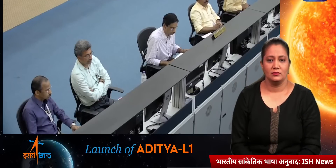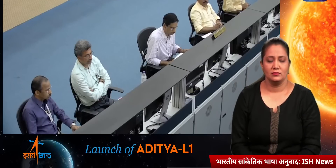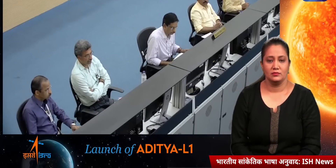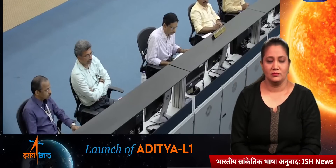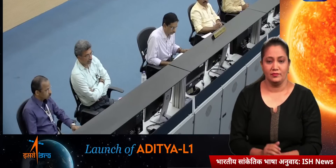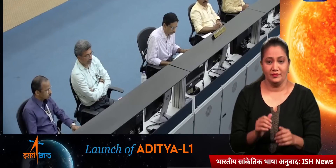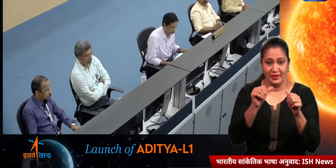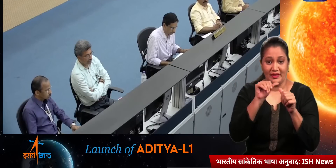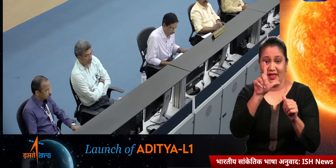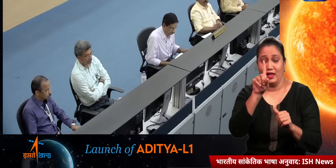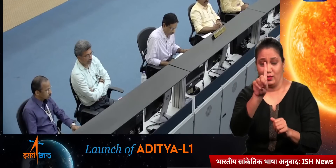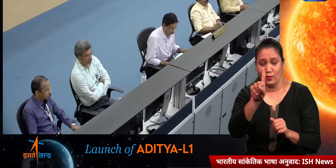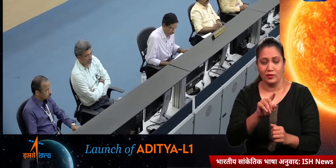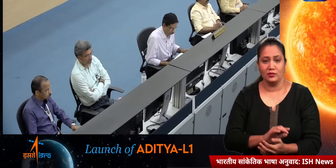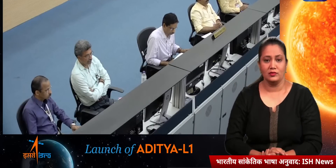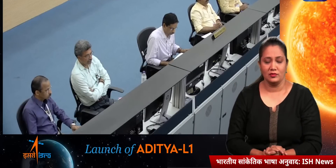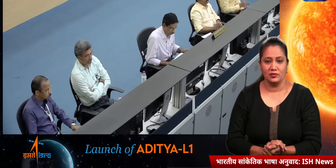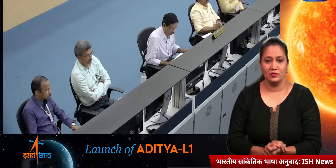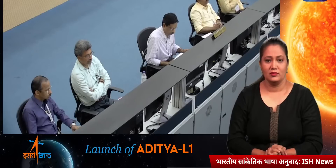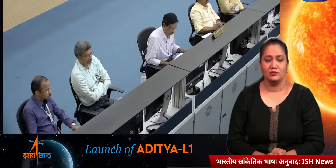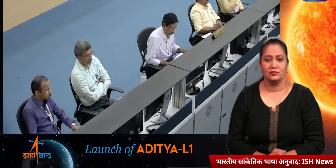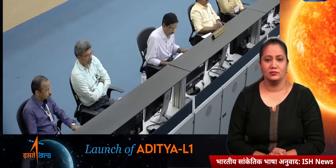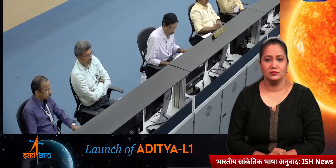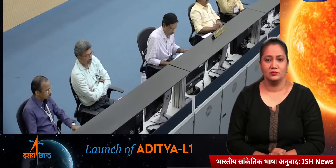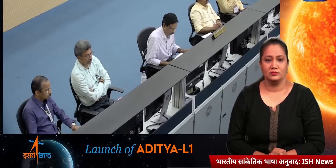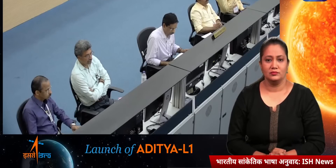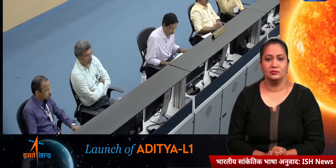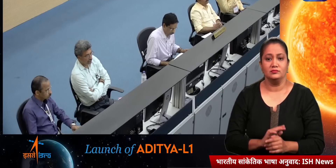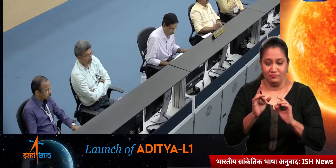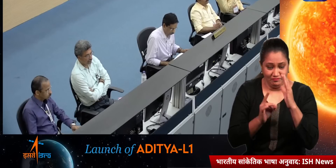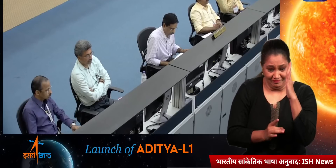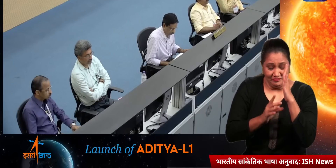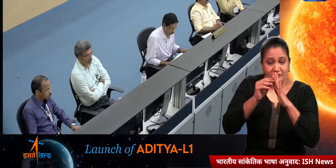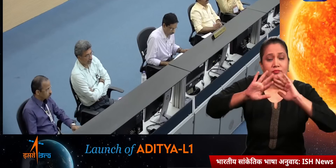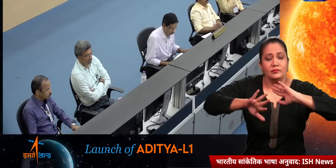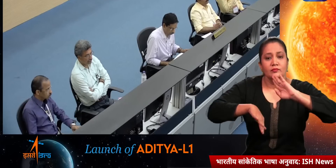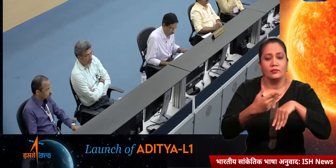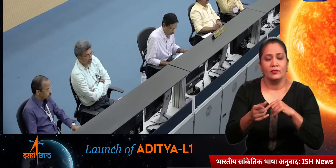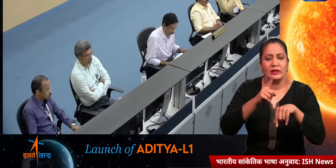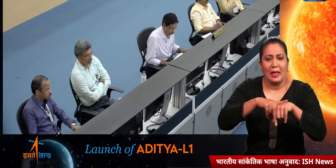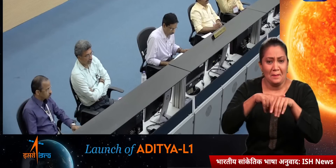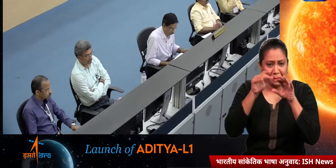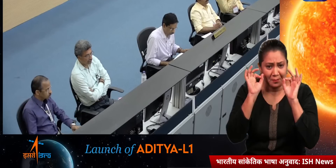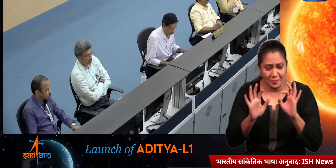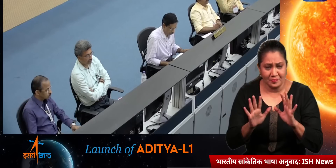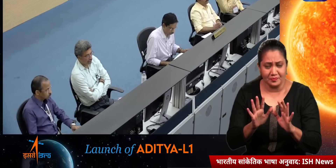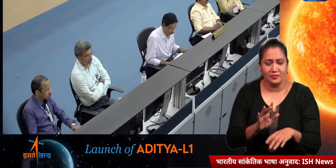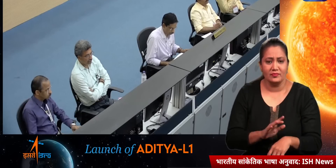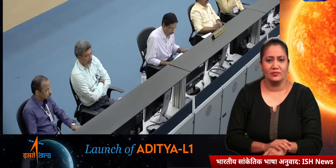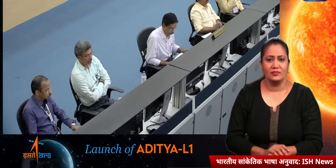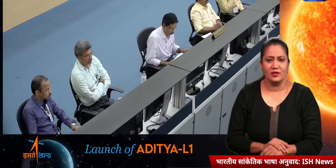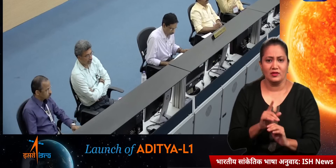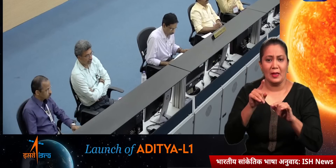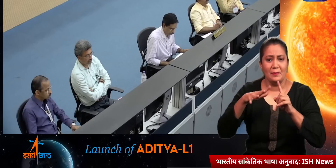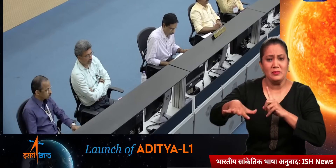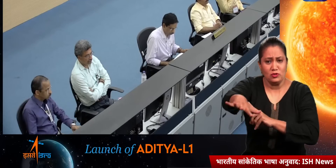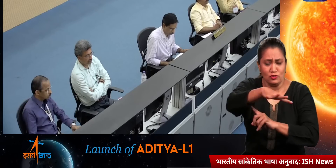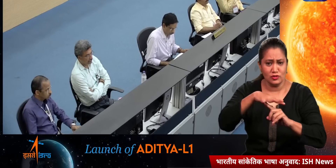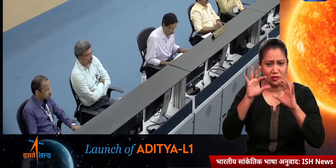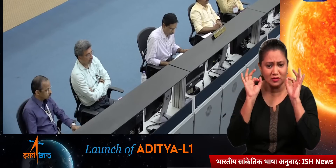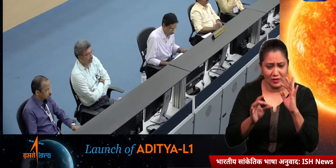आदित्य L1 के इस दीर्घाकार कक्षा में अंतक्षेपण के पश्चात उचित समय पर और उचित अभिवृत्ति में